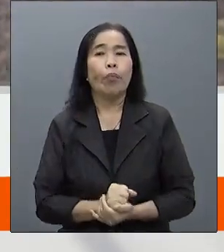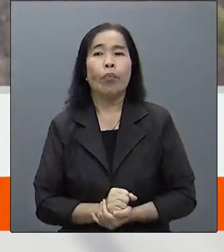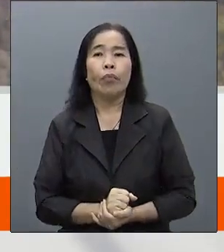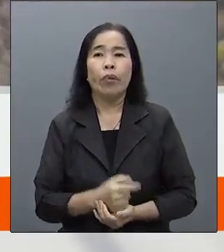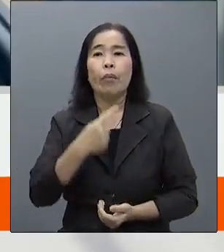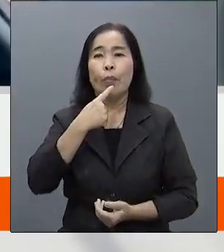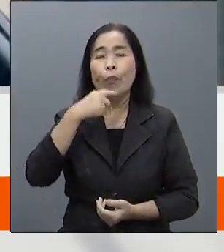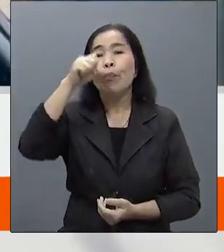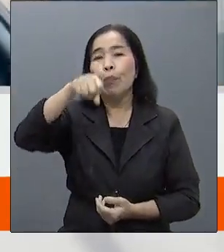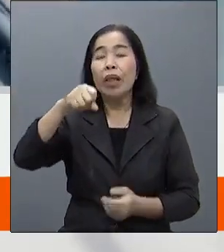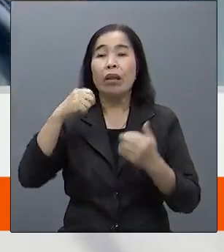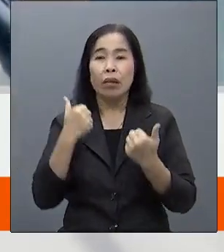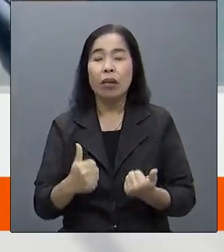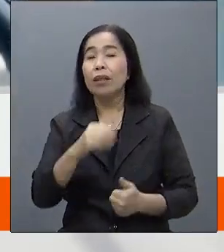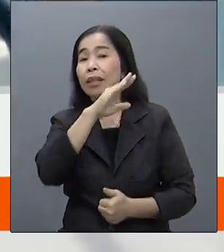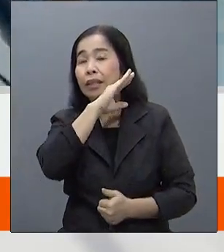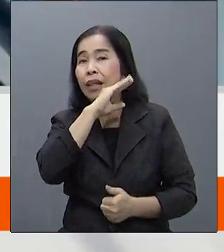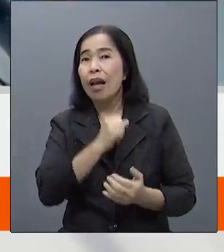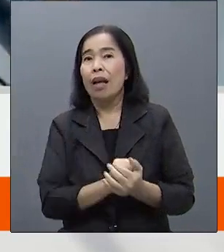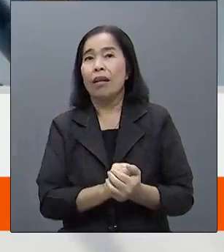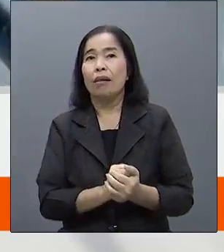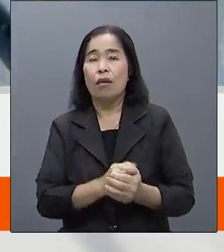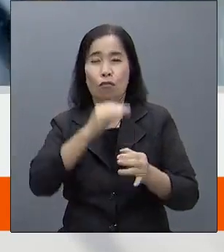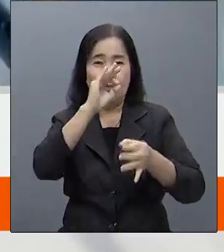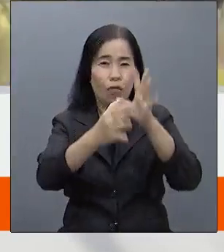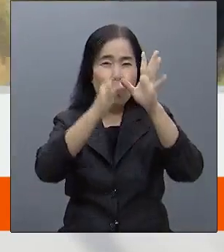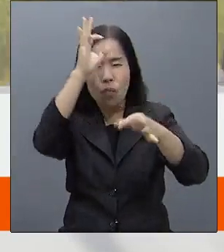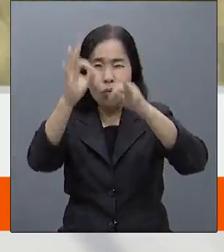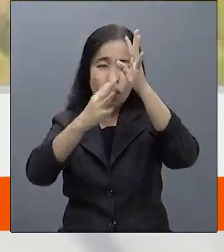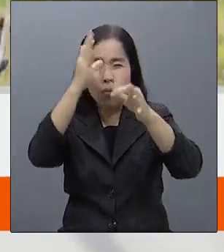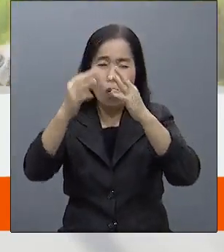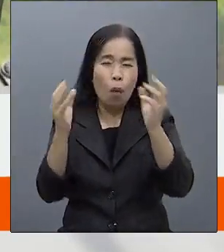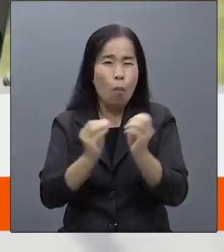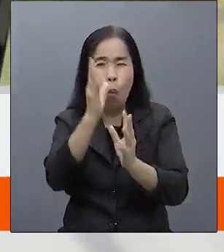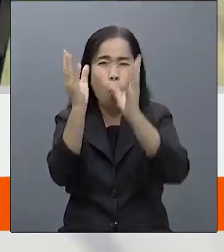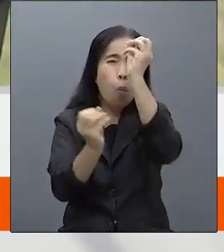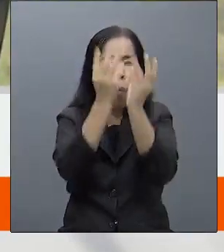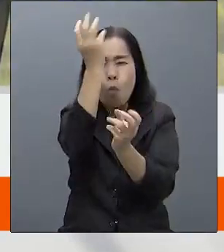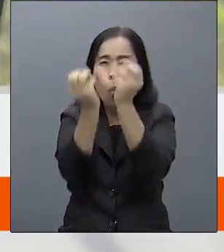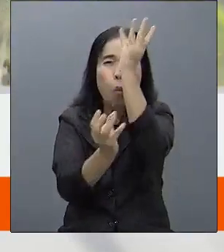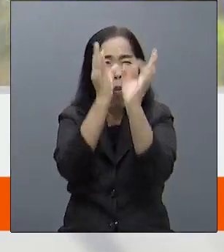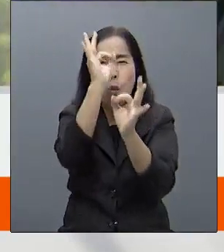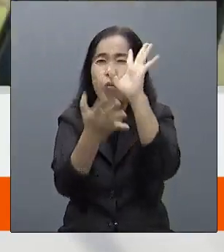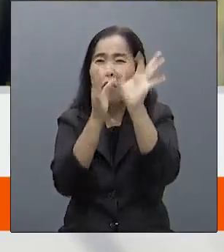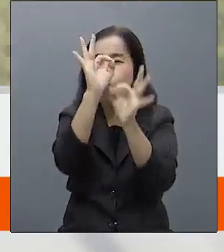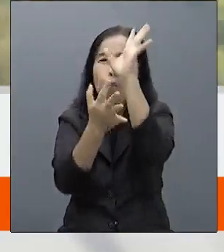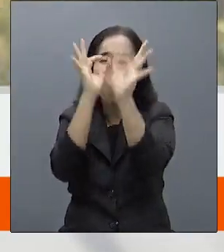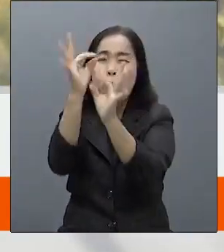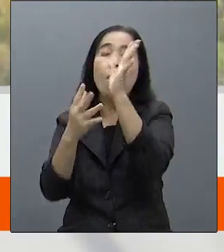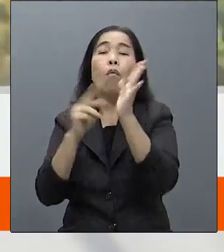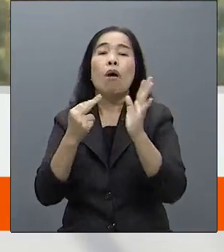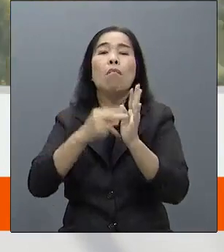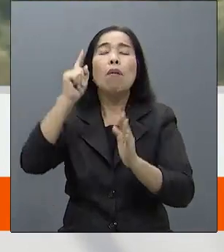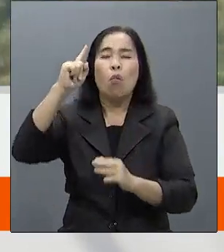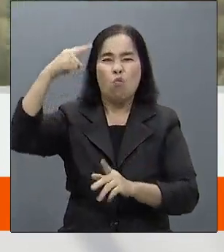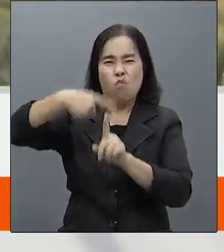ำคัญนะครับถ้าลมแรงเนี่ยก็จะทำให้ไฟโหมกระพือมากยิ่งขึ้นนะครับแล้วก็ที่สำคัญประการที่สองทิศทางของลมว่า